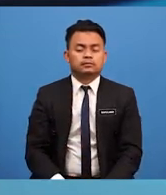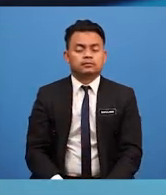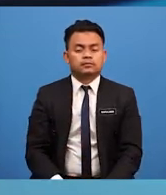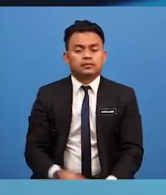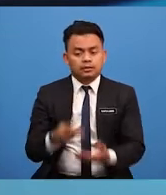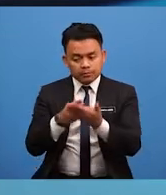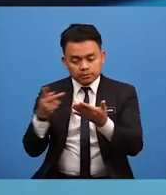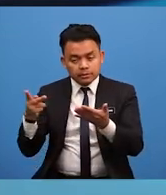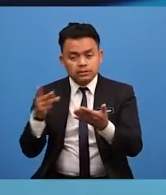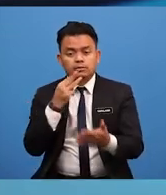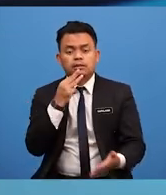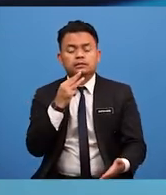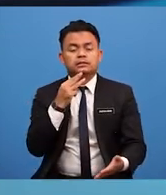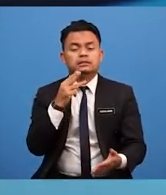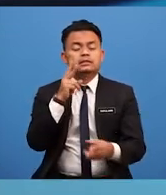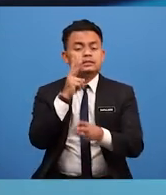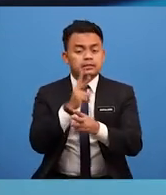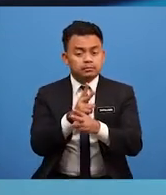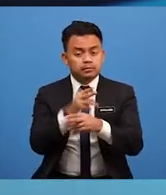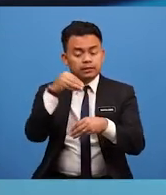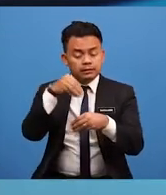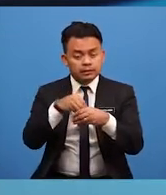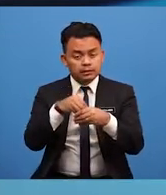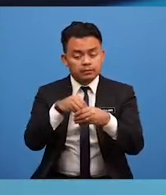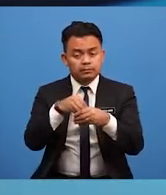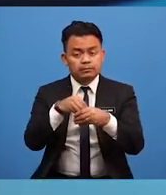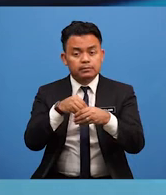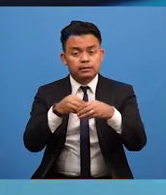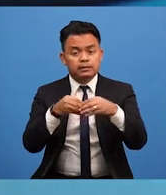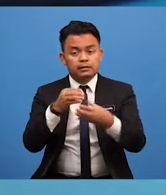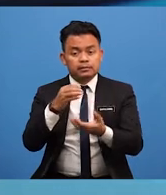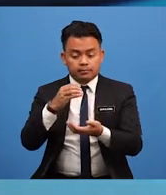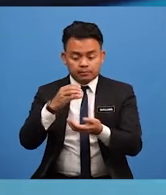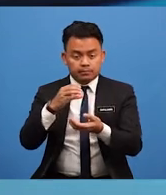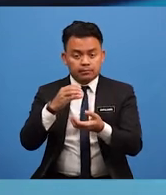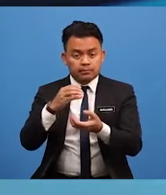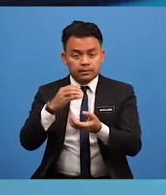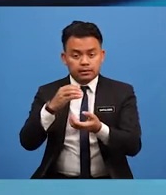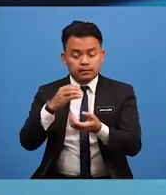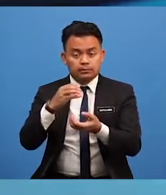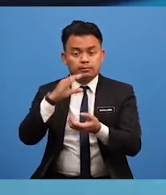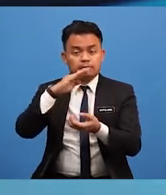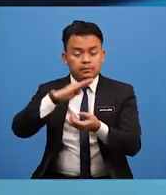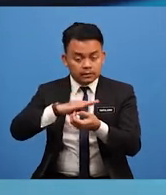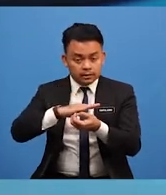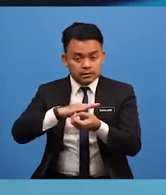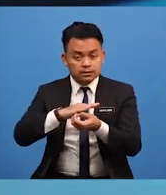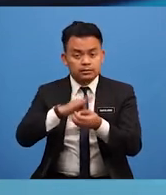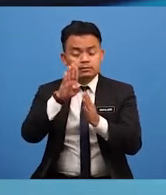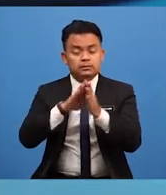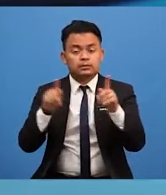Paste warna perlu disimpan di dalam bekas yang bertutup untuk mengelakkan paste